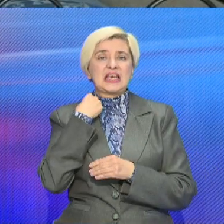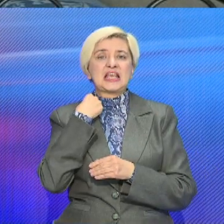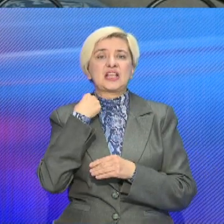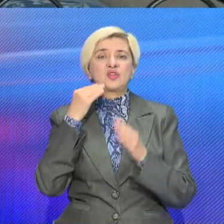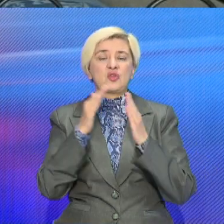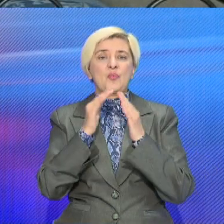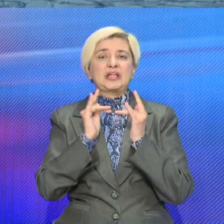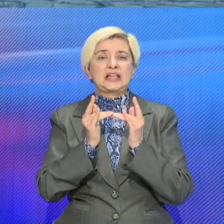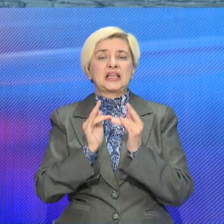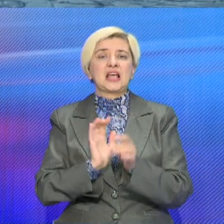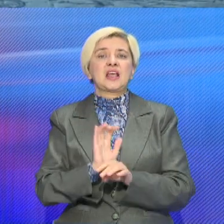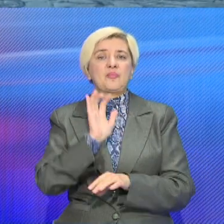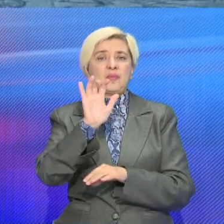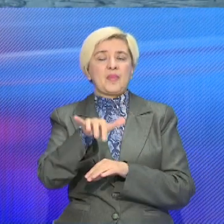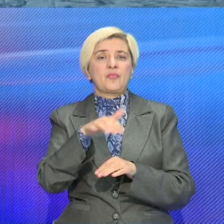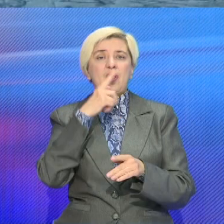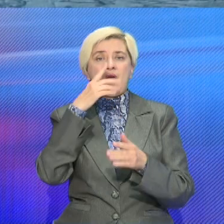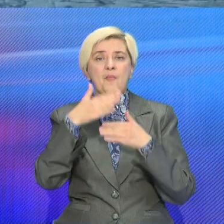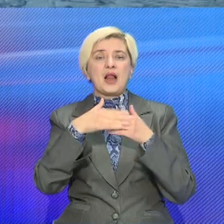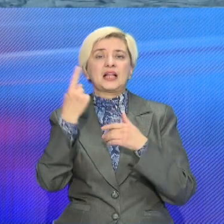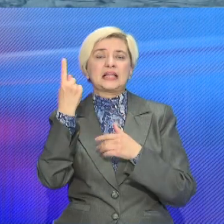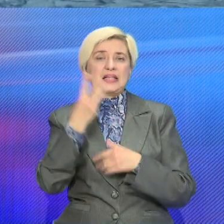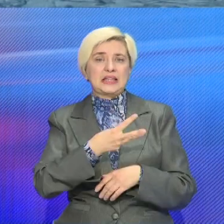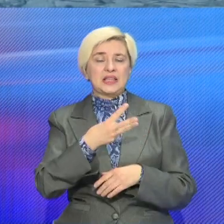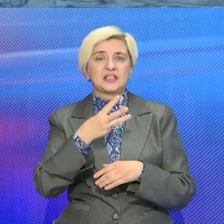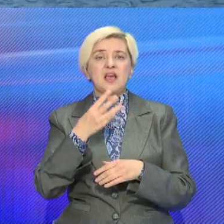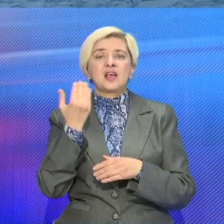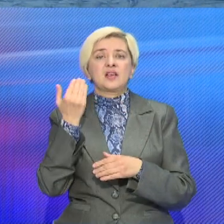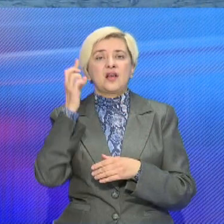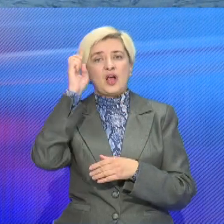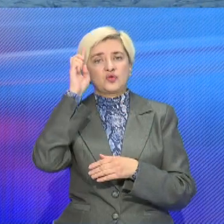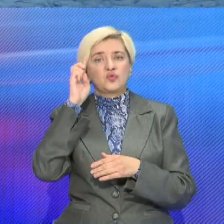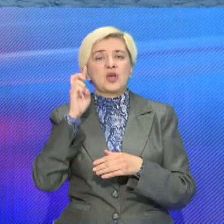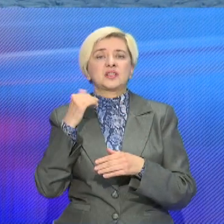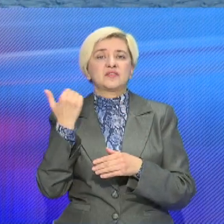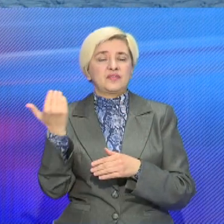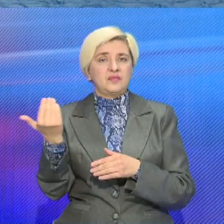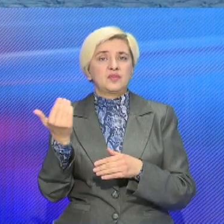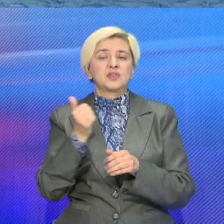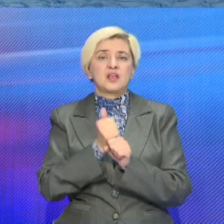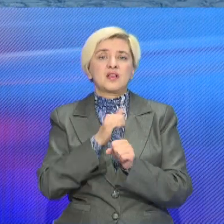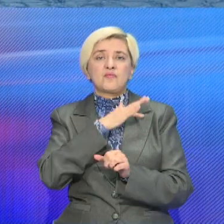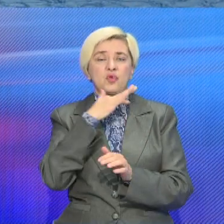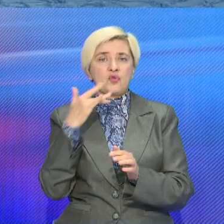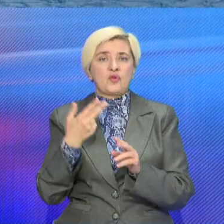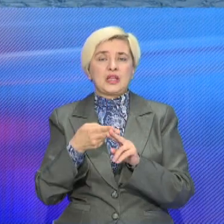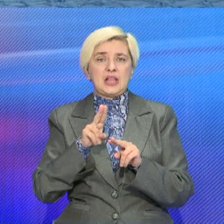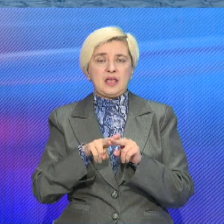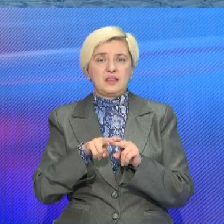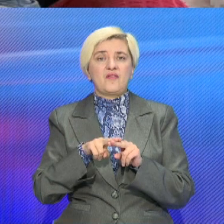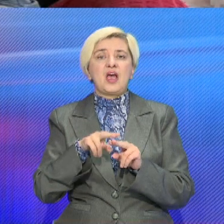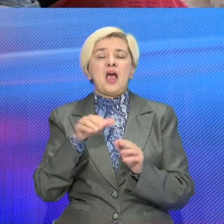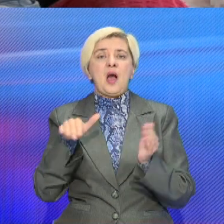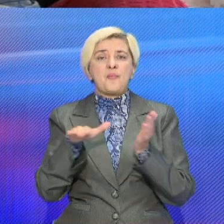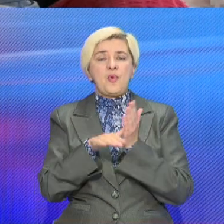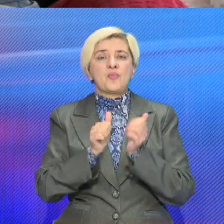накіравана амаль трэць. З боку дзяржавы для ўмацавання матэрыяльна-тэхнічнай базы гэтай установы робіцца шмат, але ж і дапамога ад партнёраў ніколі не